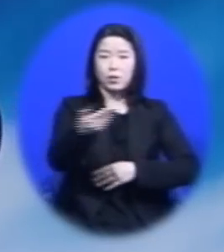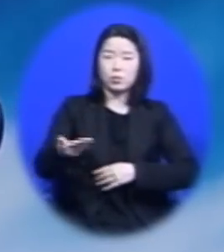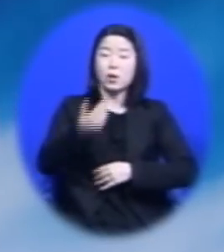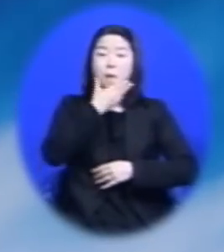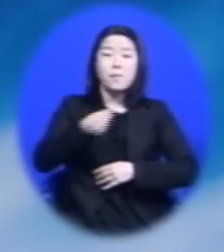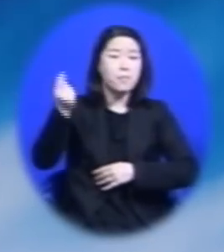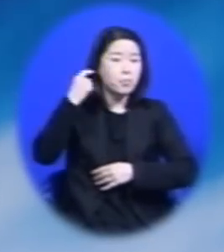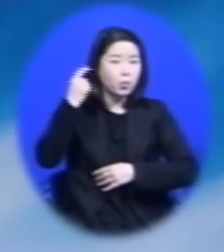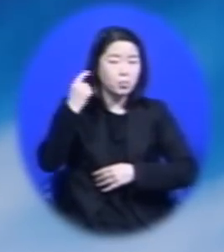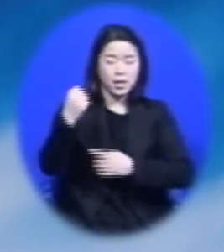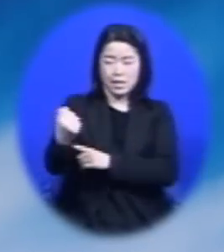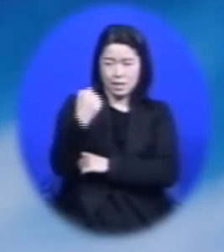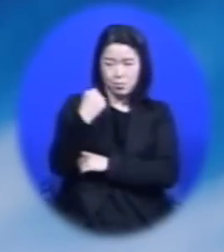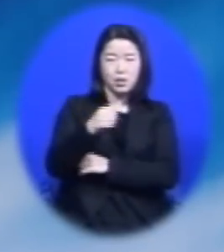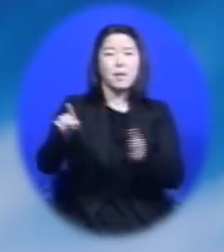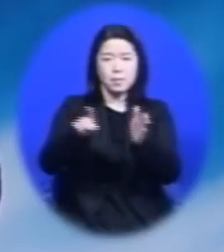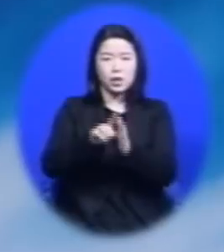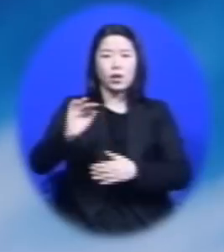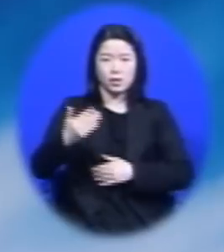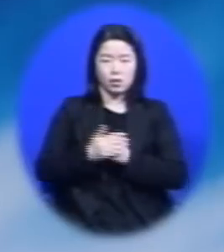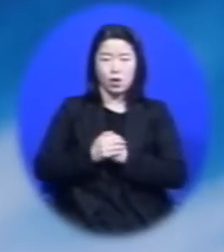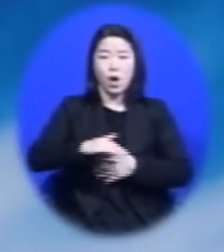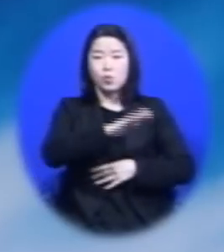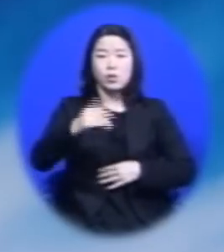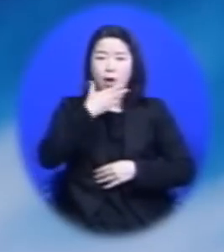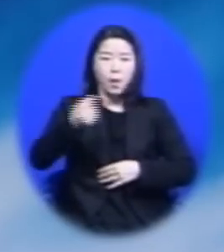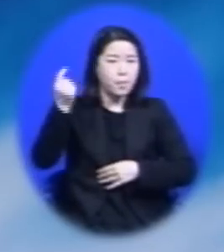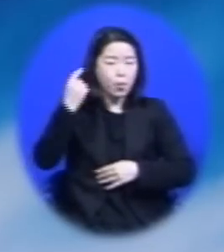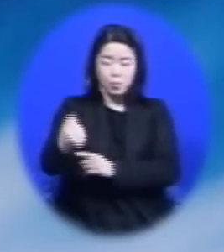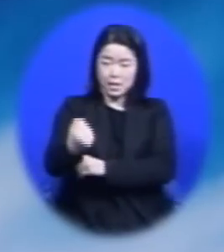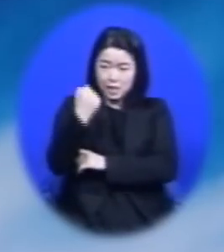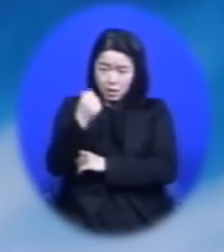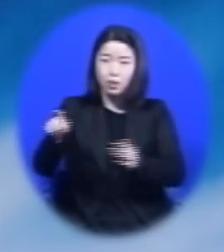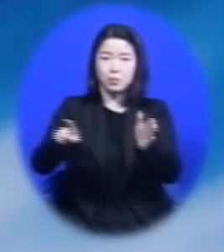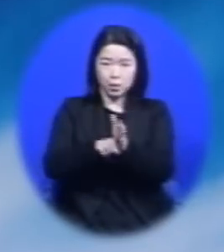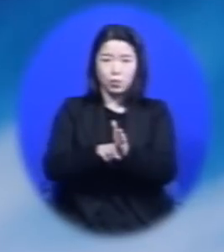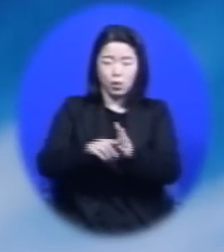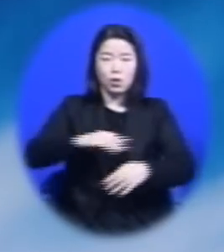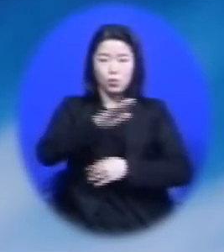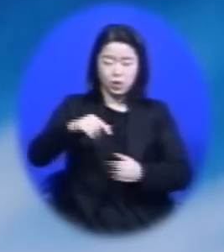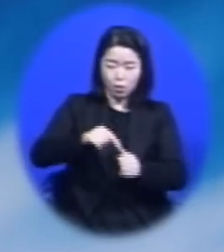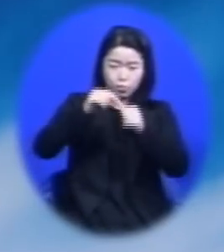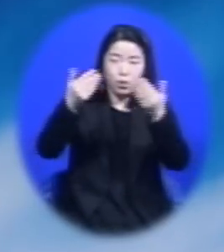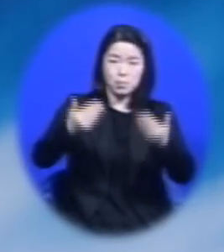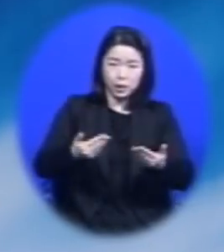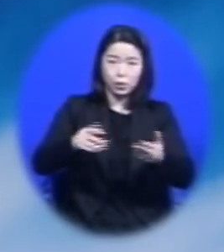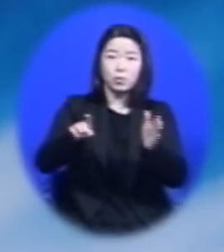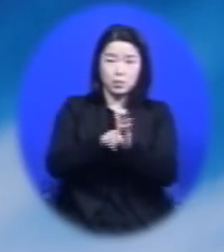복음의 능력을 믿어야 되잖아요 우리는 복음의 능력을 믿고 우리가 구원받았다고 믿는